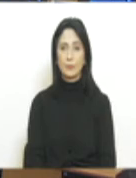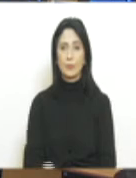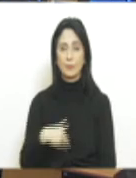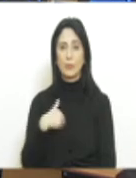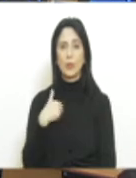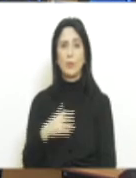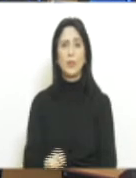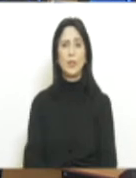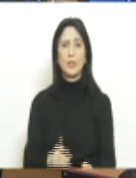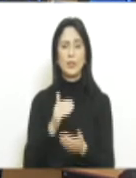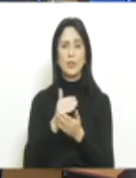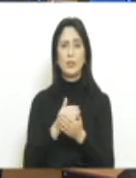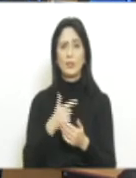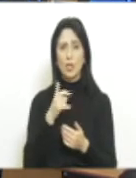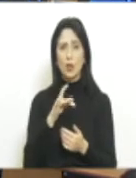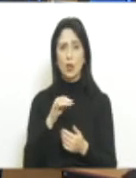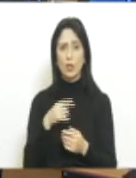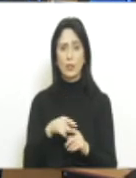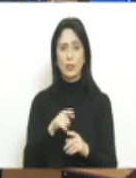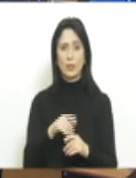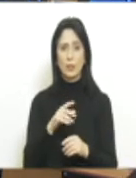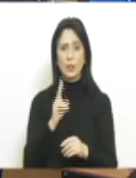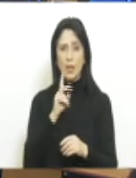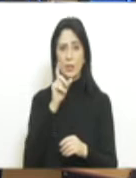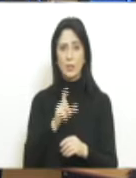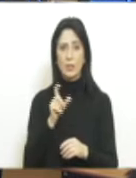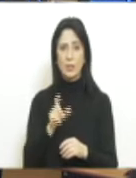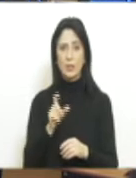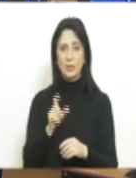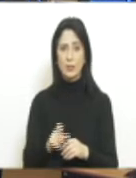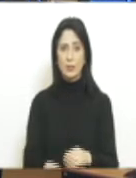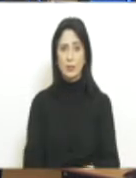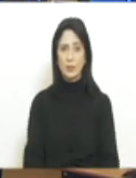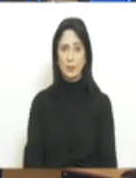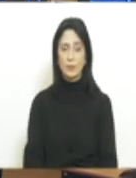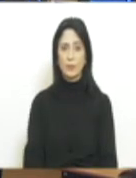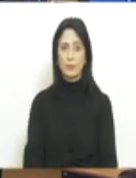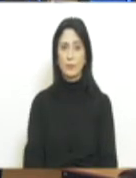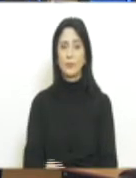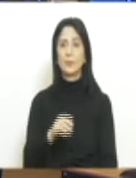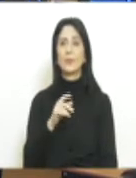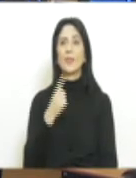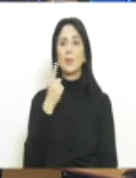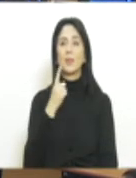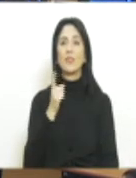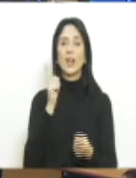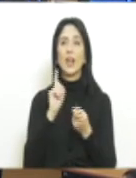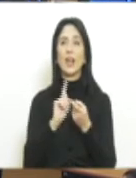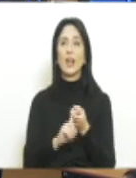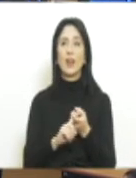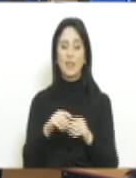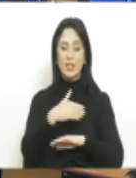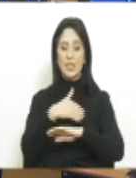მოგესალმებით ბატონო გიორგი, მივესალმები მინისტრობის კანდიდატებს. მე მაქვს სამი კითხვა თქვენთან. პირველი ეხება